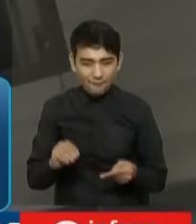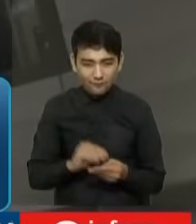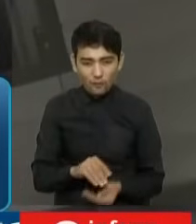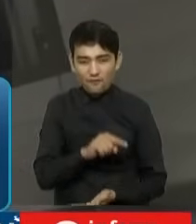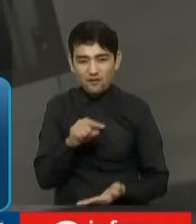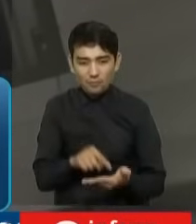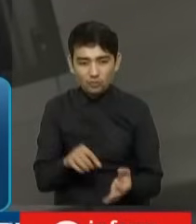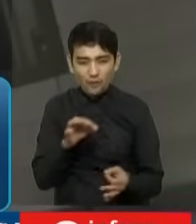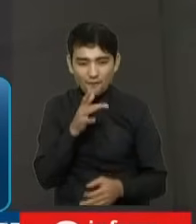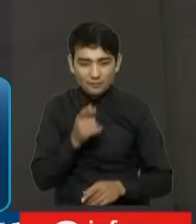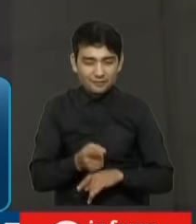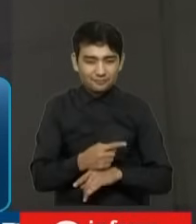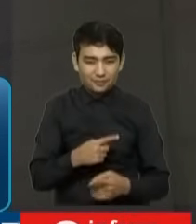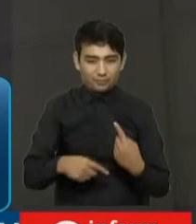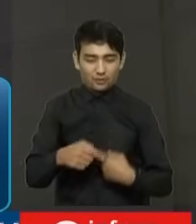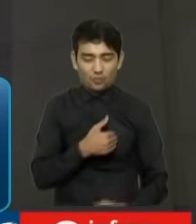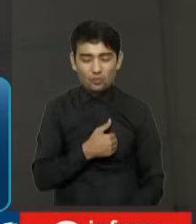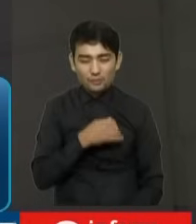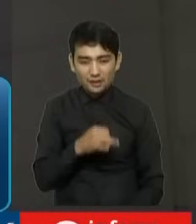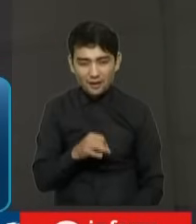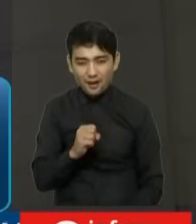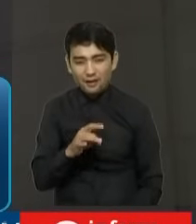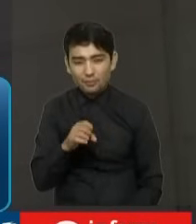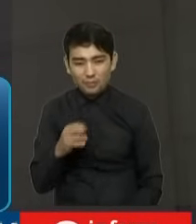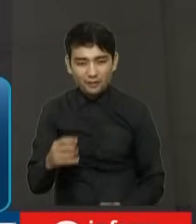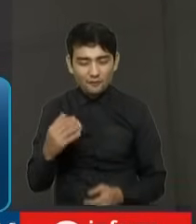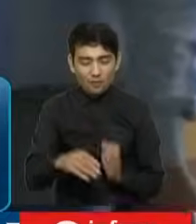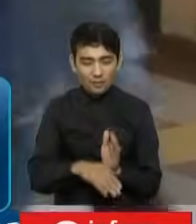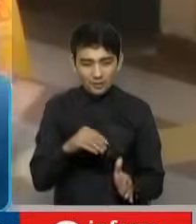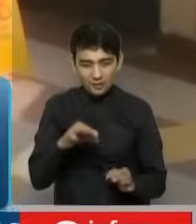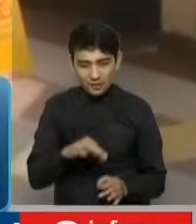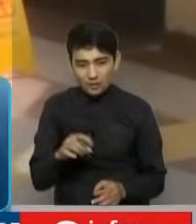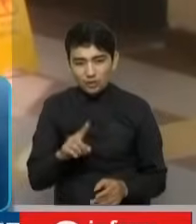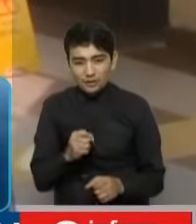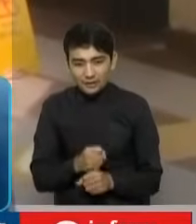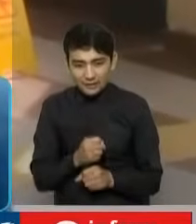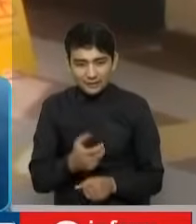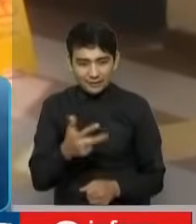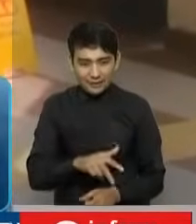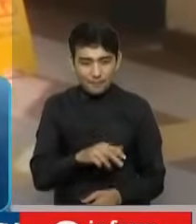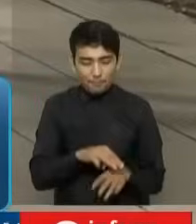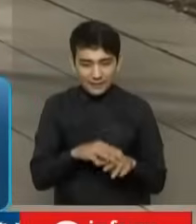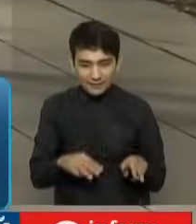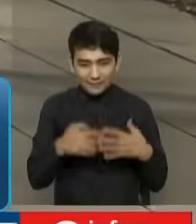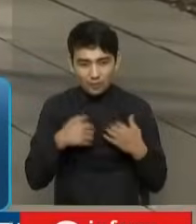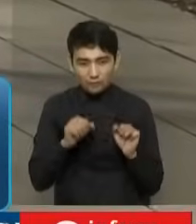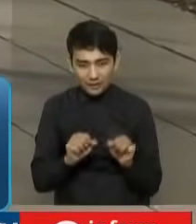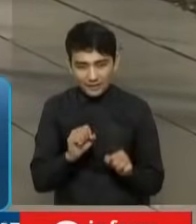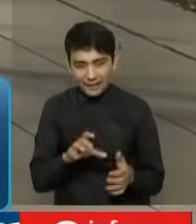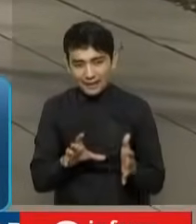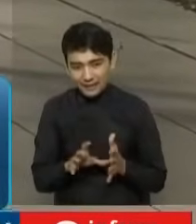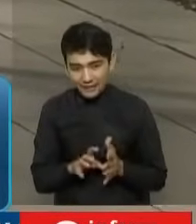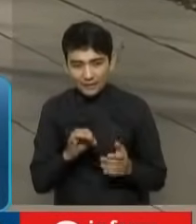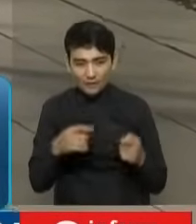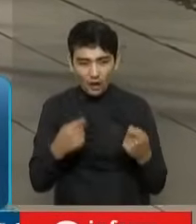о переводе часов. По словам депутата Армана Калыкова, мажилисмены намерены пригласить трех министров здравоохранения, энергетики и